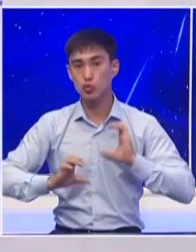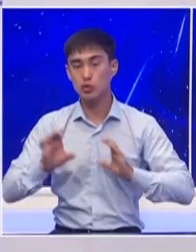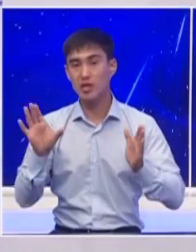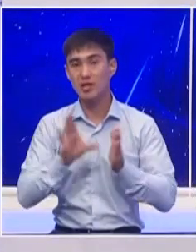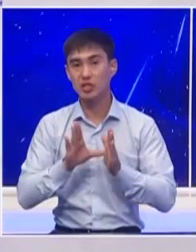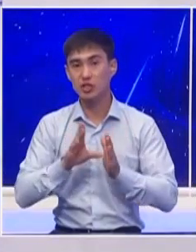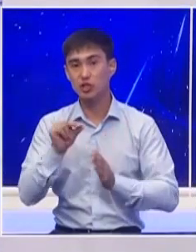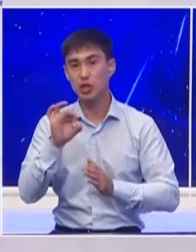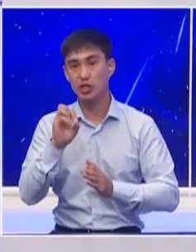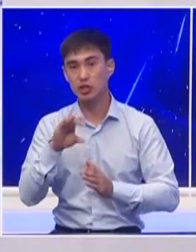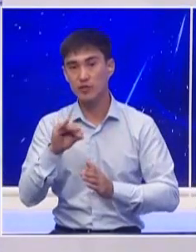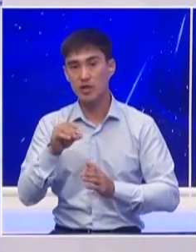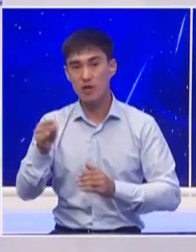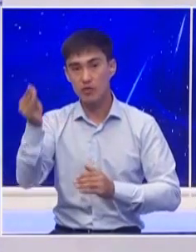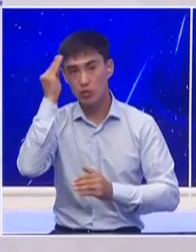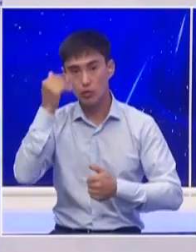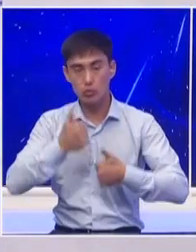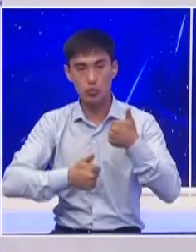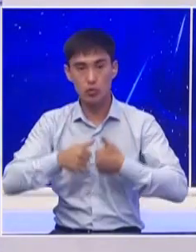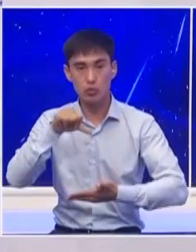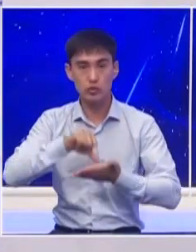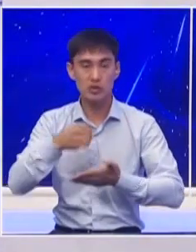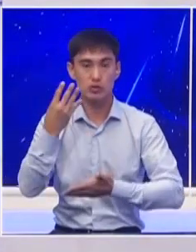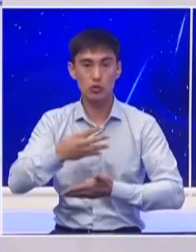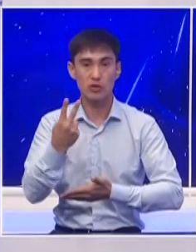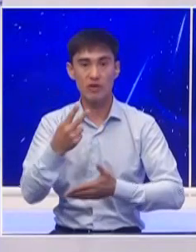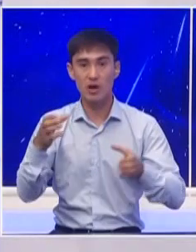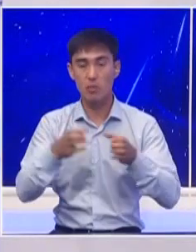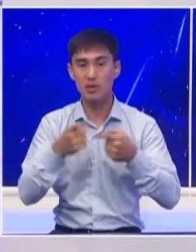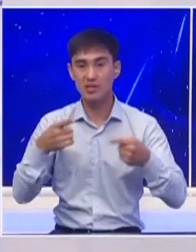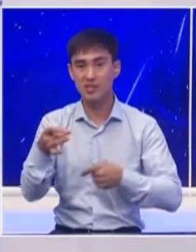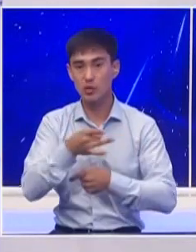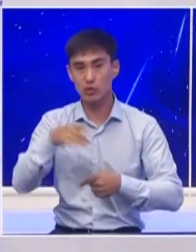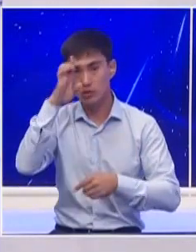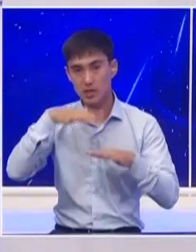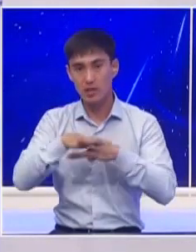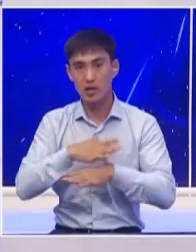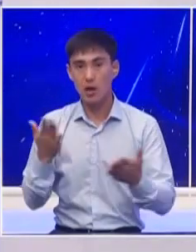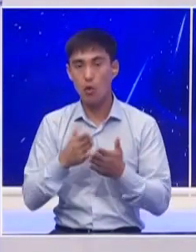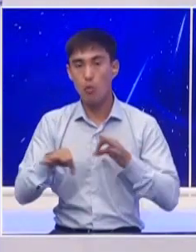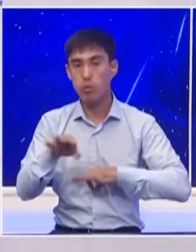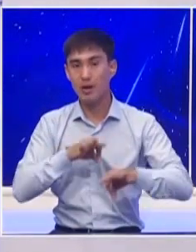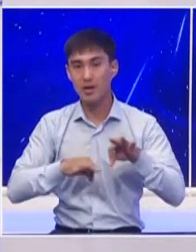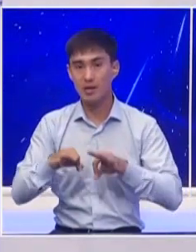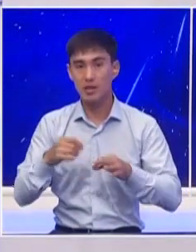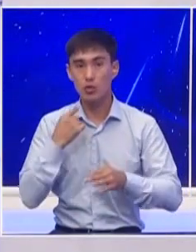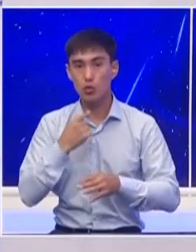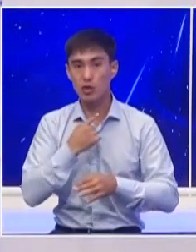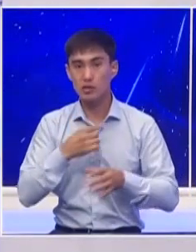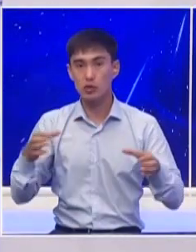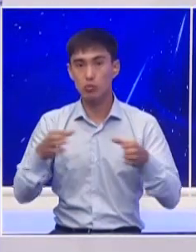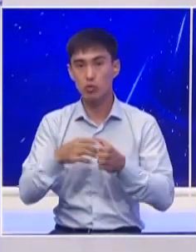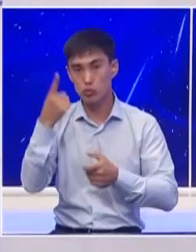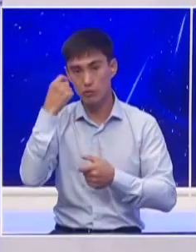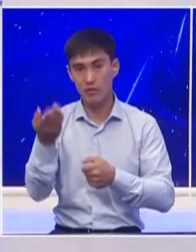Challenge. В интеллектуальном турнире приняли участие 42 команды из разных регионов страны. Какой проект представила талдыкурганская